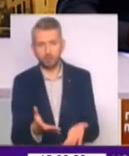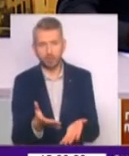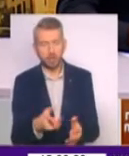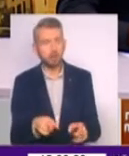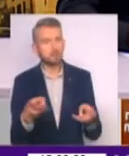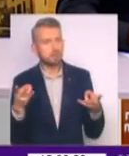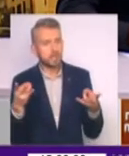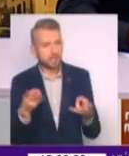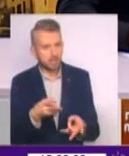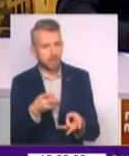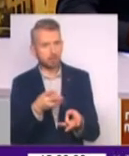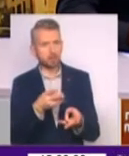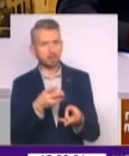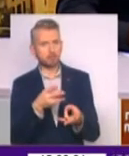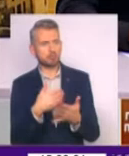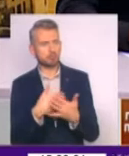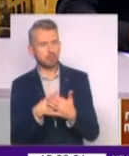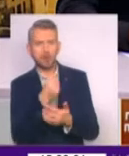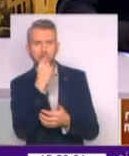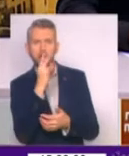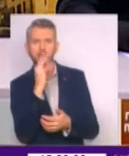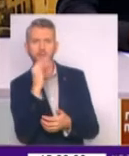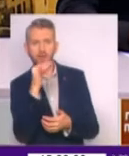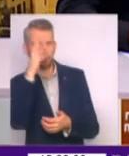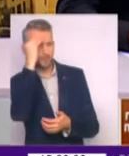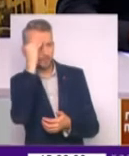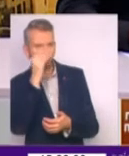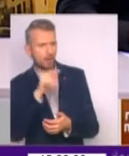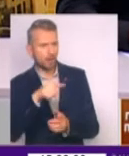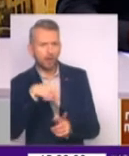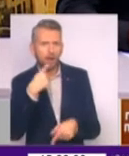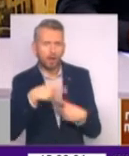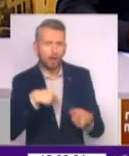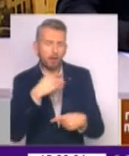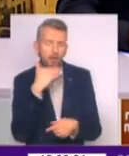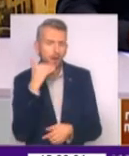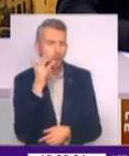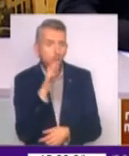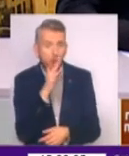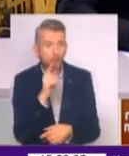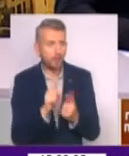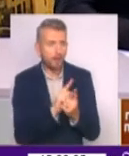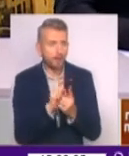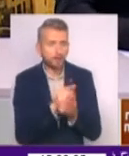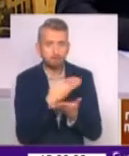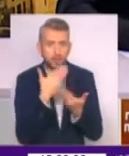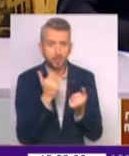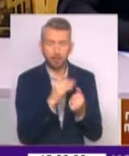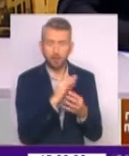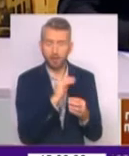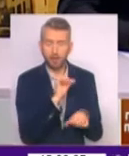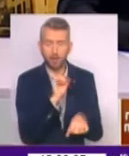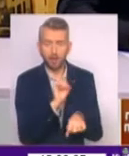варто піти, наприклад, в парку Нивки. Мова про який йде вже не перший рік, а там змін теж не відбувається. Це колосальний для